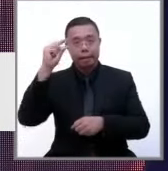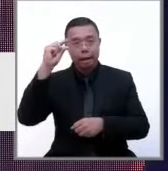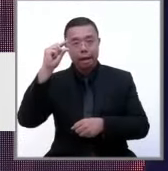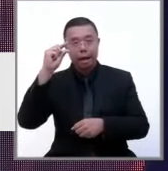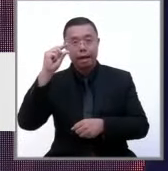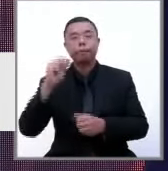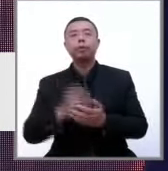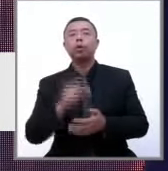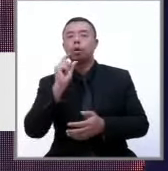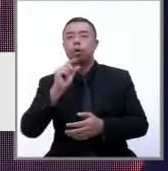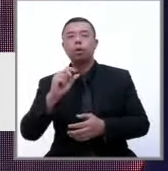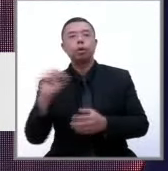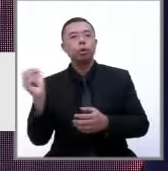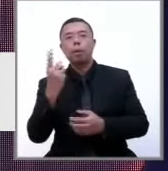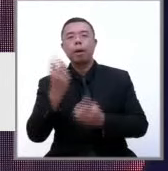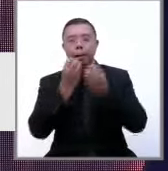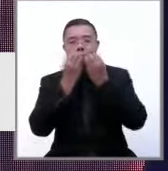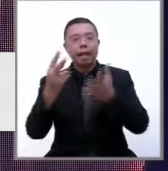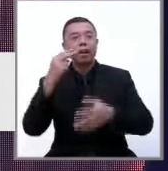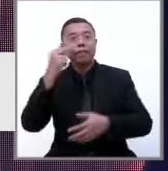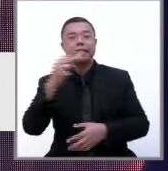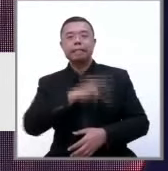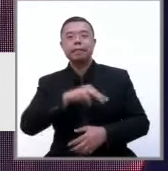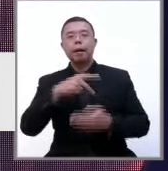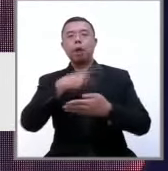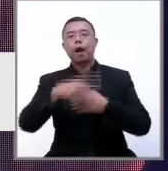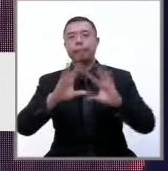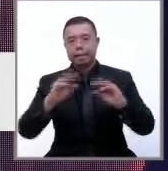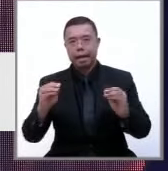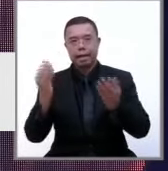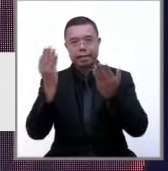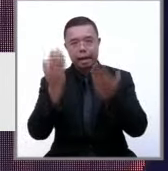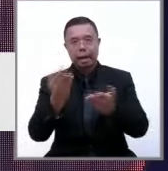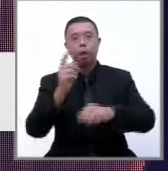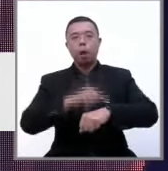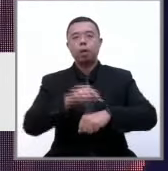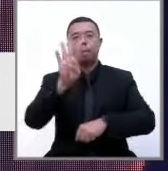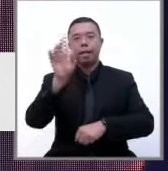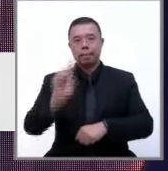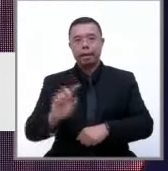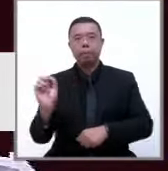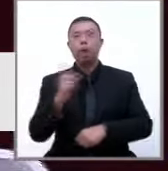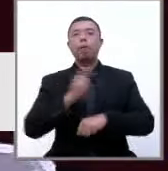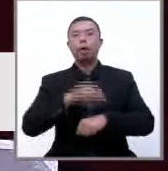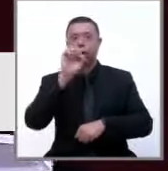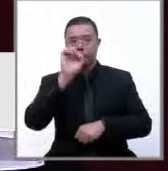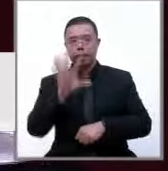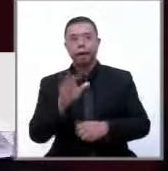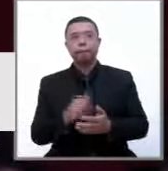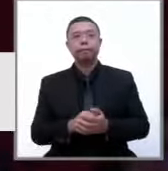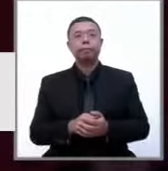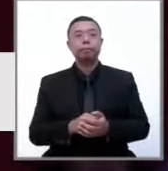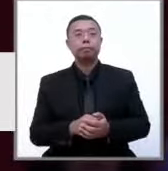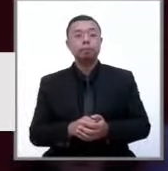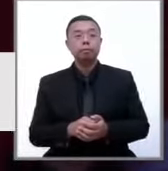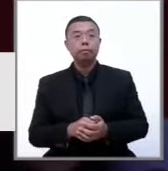rakabmiraka untuk menyampaikan visi misi dan prr K waktu Bapak 4 menit dimulai ketika Bapak